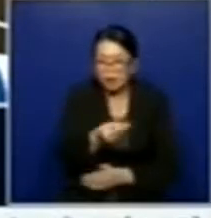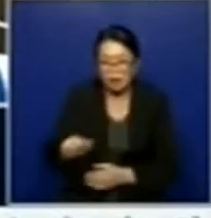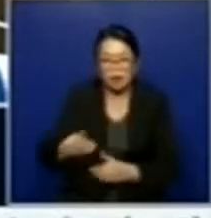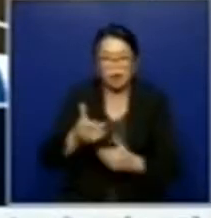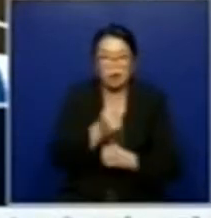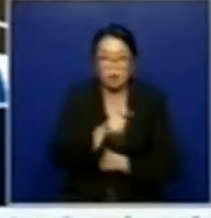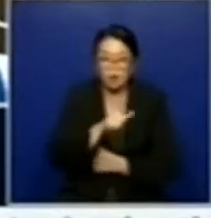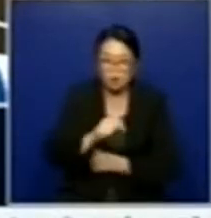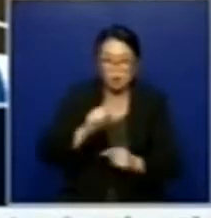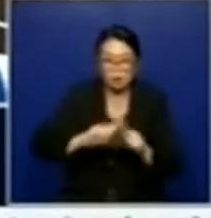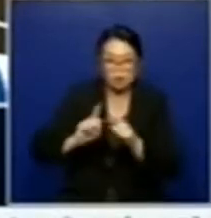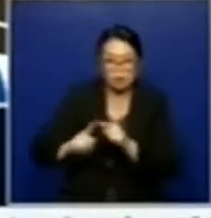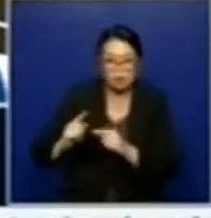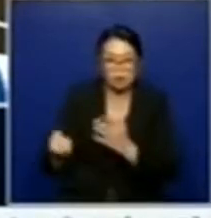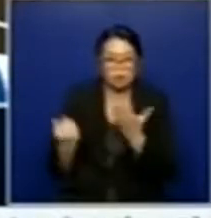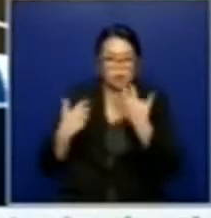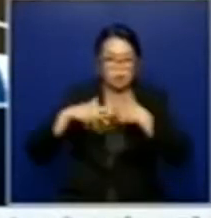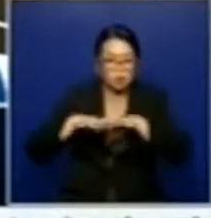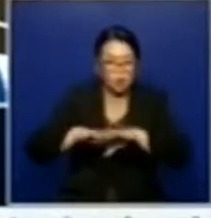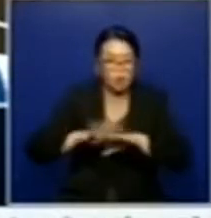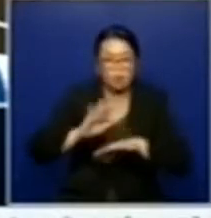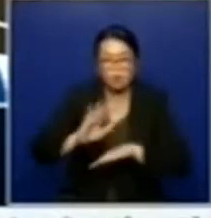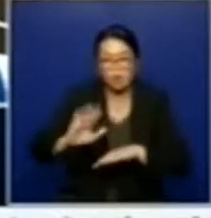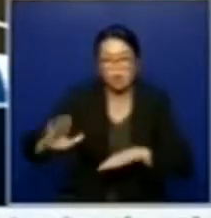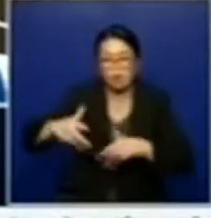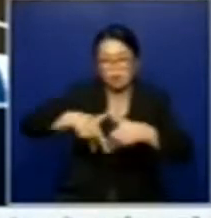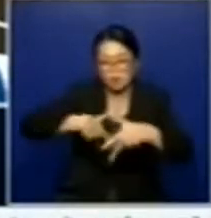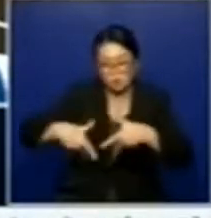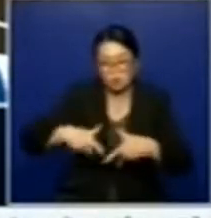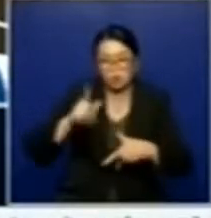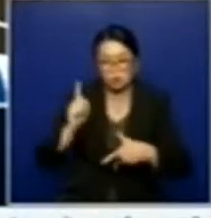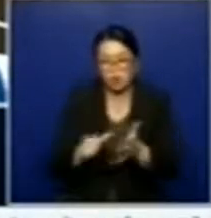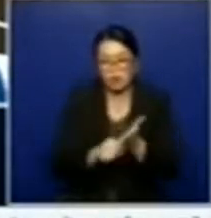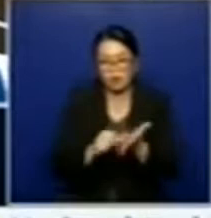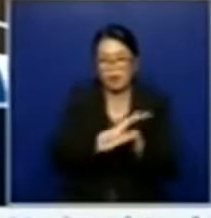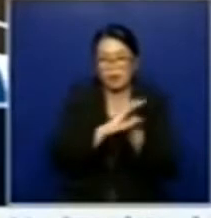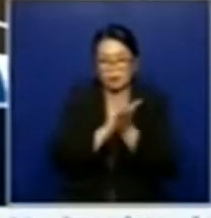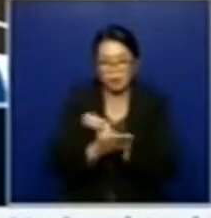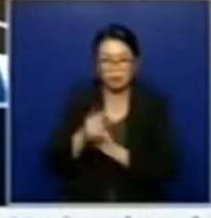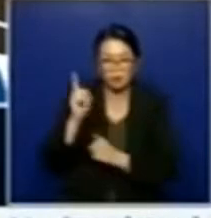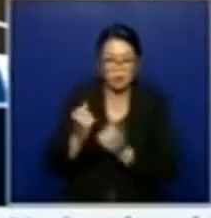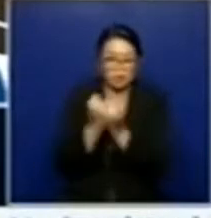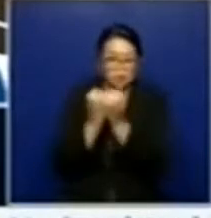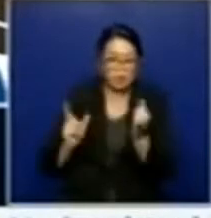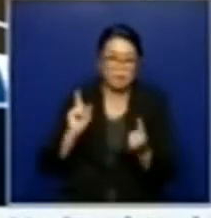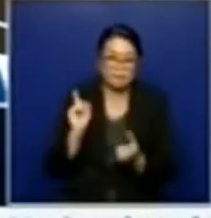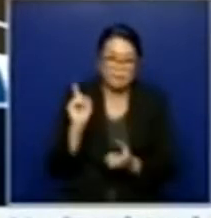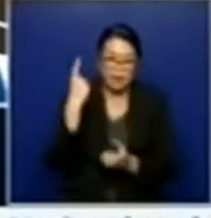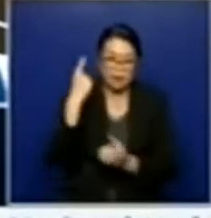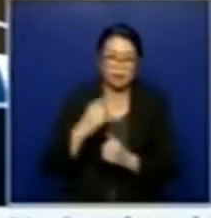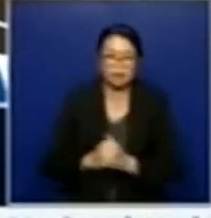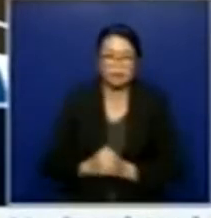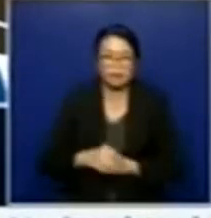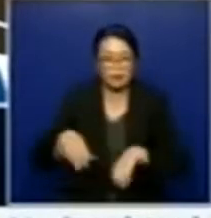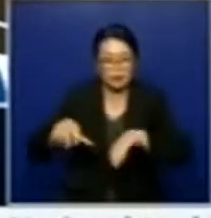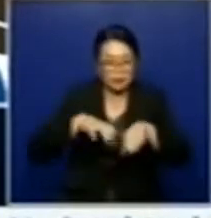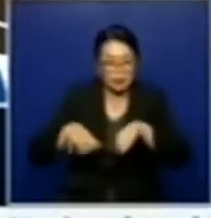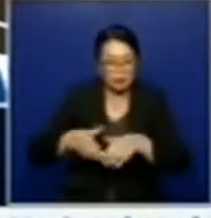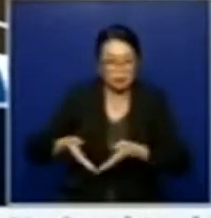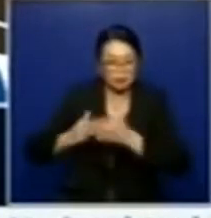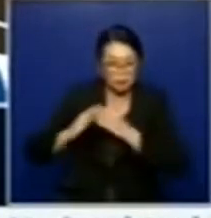การส่วนร่วมของประชาชนมีปัญหาควรมีการแก้รัฐธรรมนูญและเห็นว่าควรมีการจัดทำรัฐธรรมนูญฉบับใหม่โดยมีการจัดตั้งสส